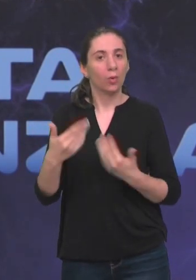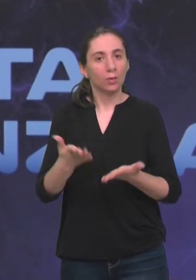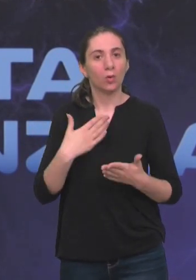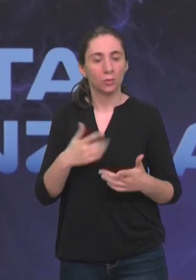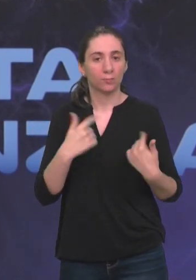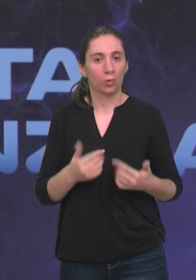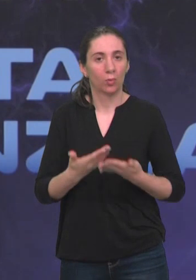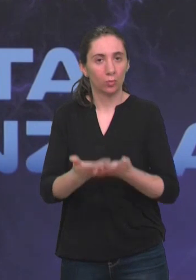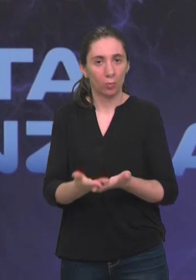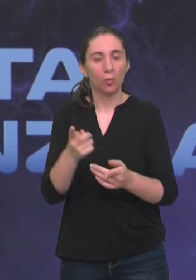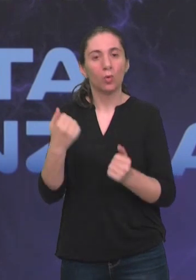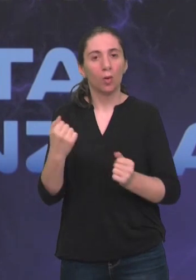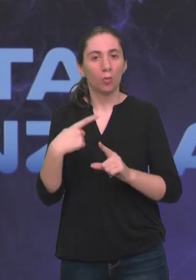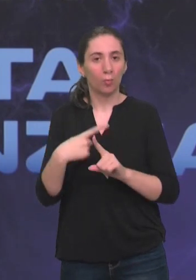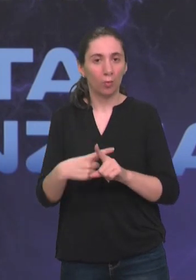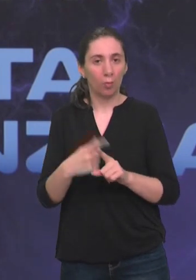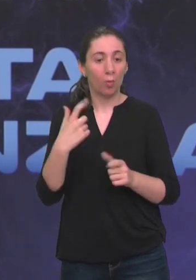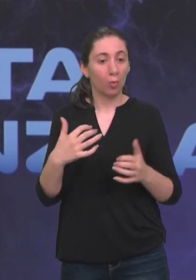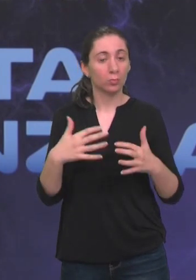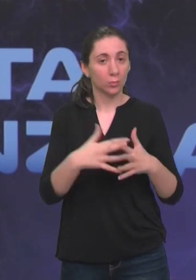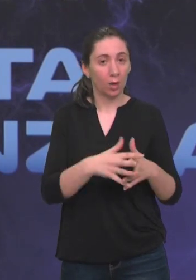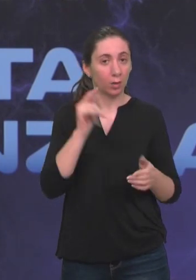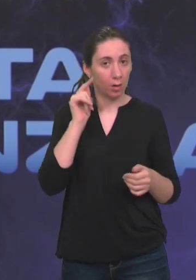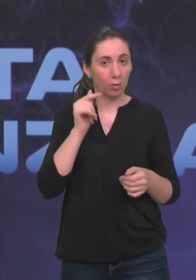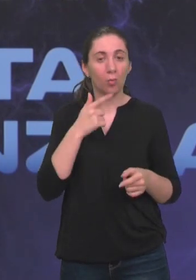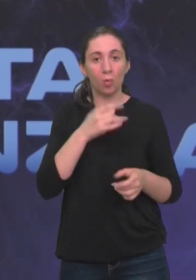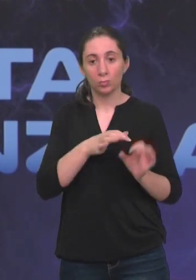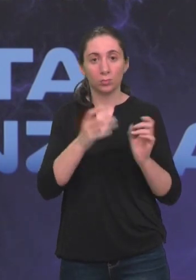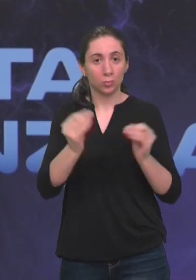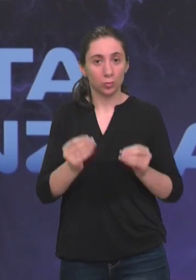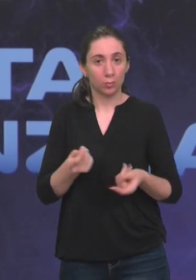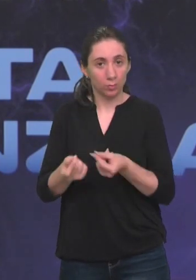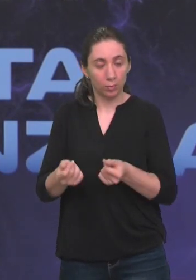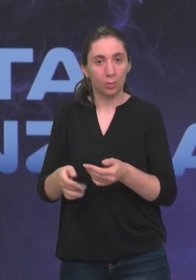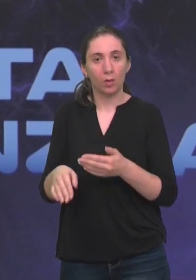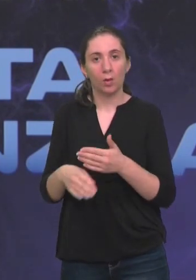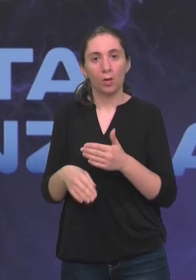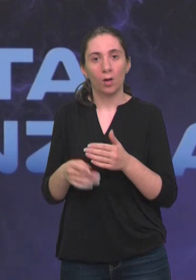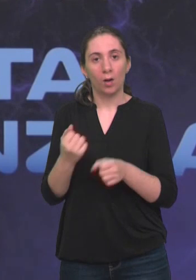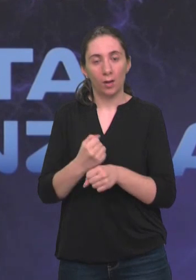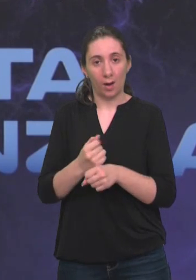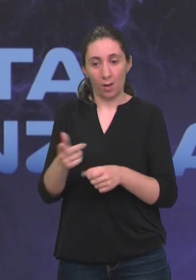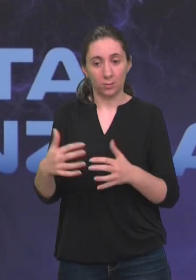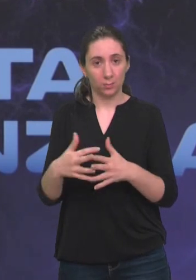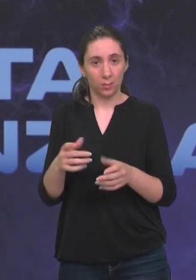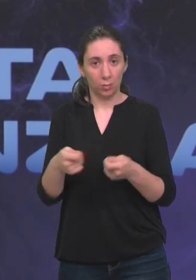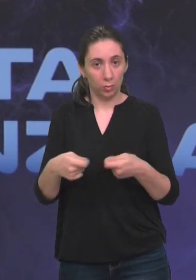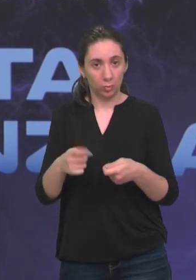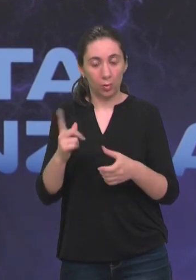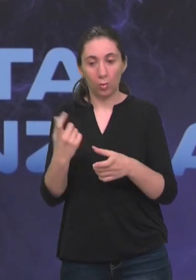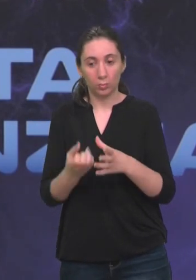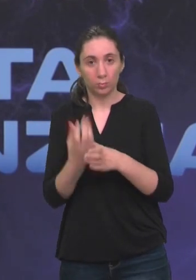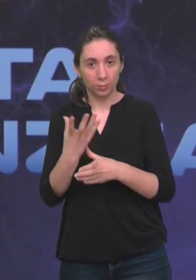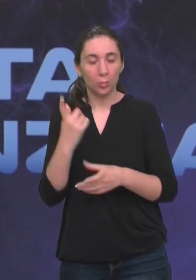doprinos i to je jako pozitivno i od strane grada Karlovca koji se ustavno financira rad Udruge slijepih Uska od samog osnutka, ali od Karlovačke